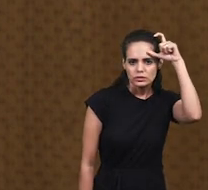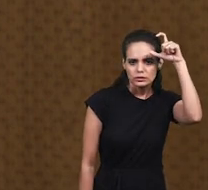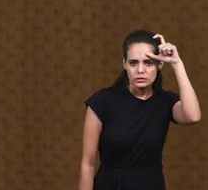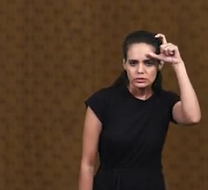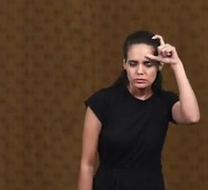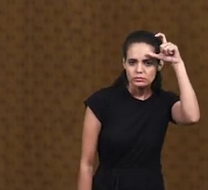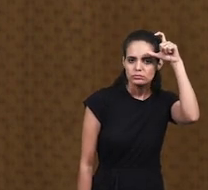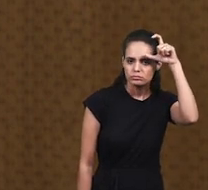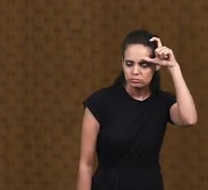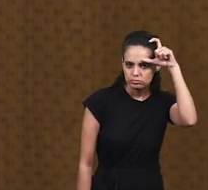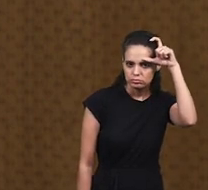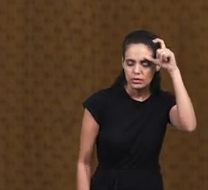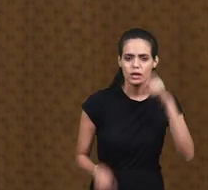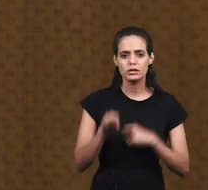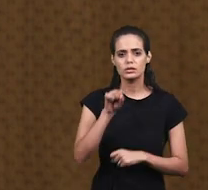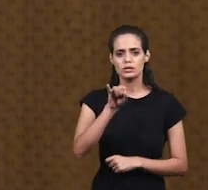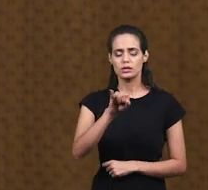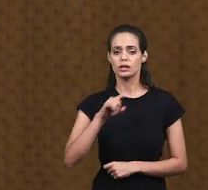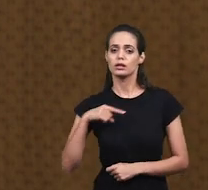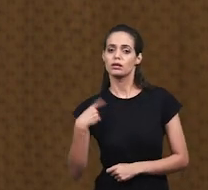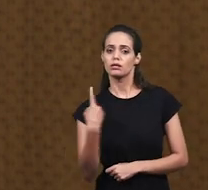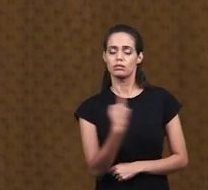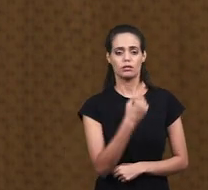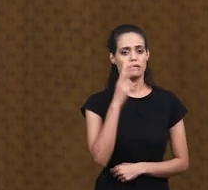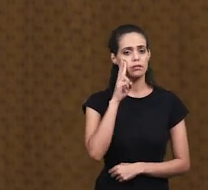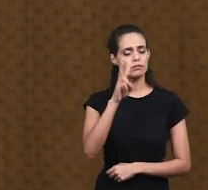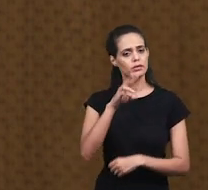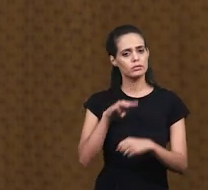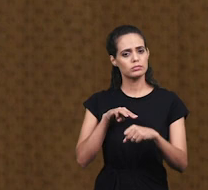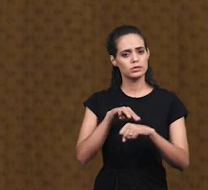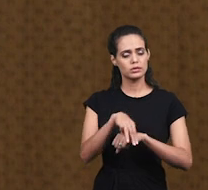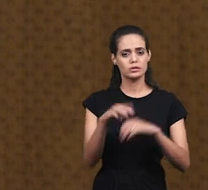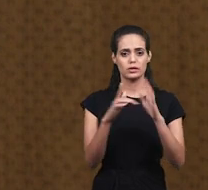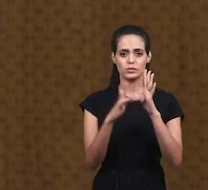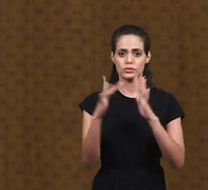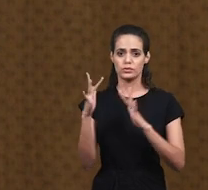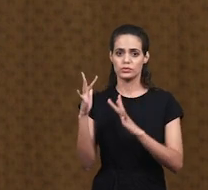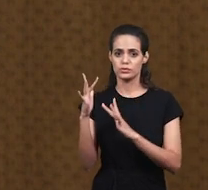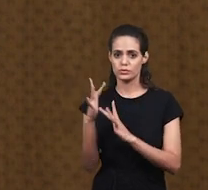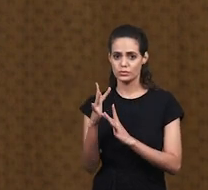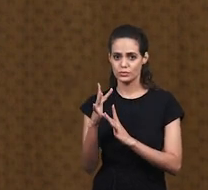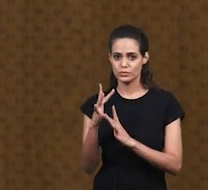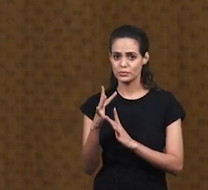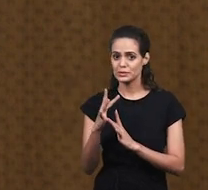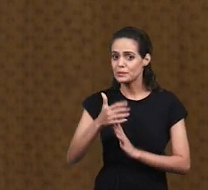voir, si nous mettons cela dans le ministère de Jésus, la première grande bataille de Jésus a été aussi contre